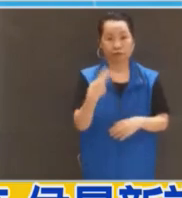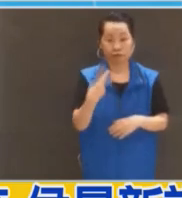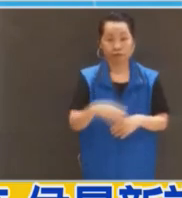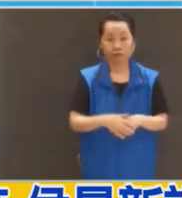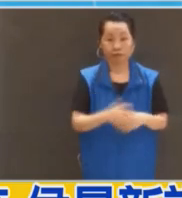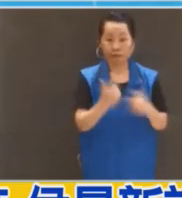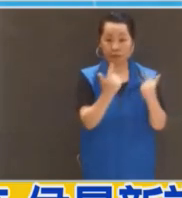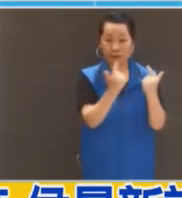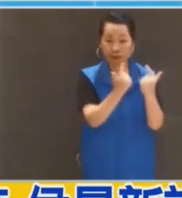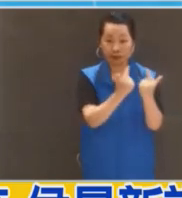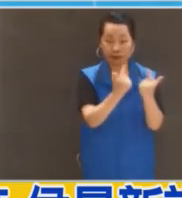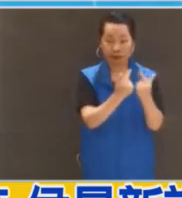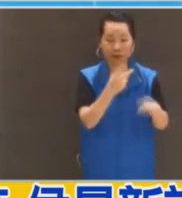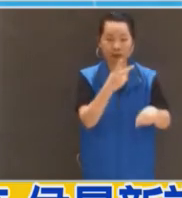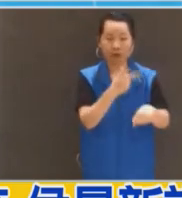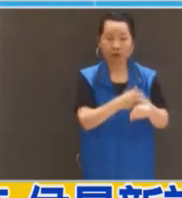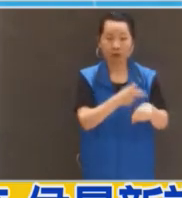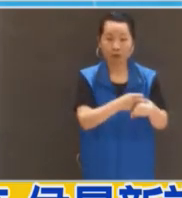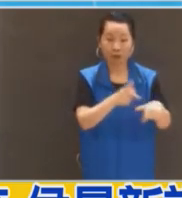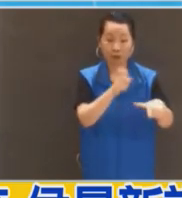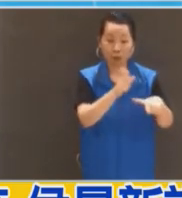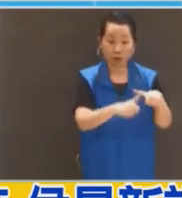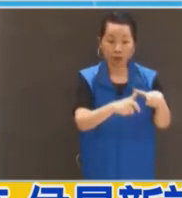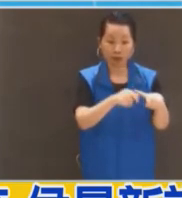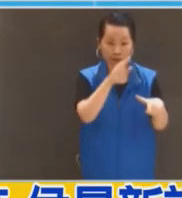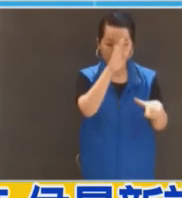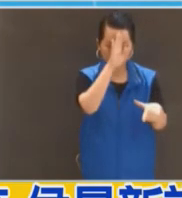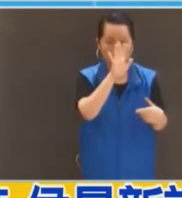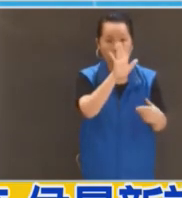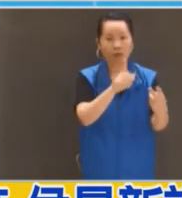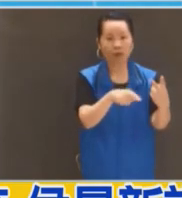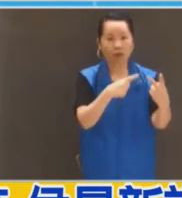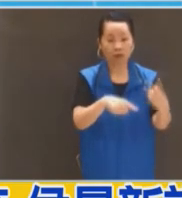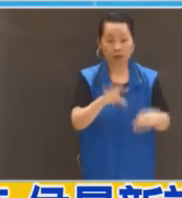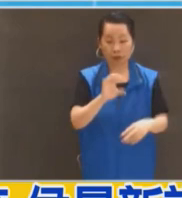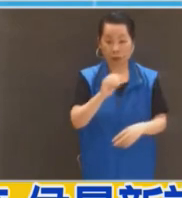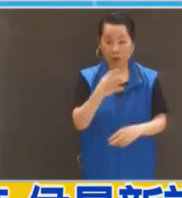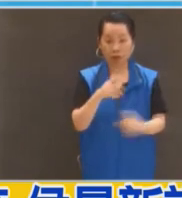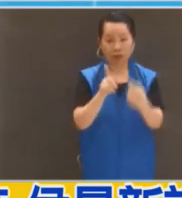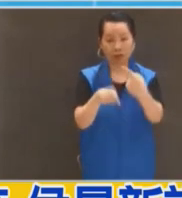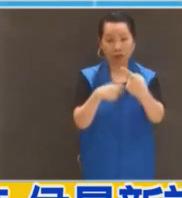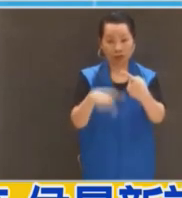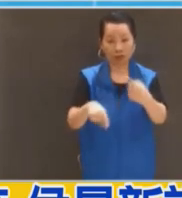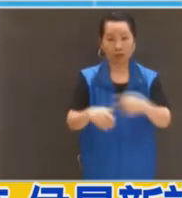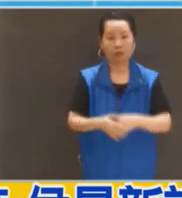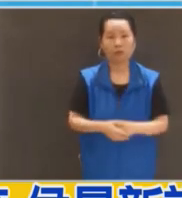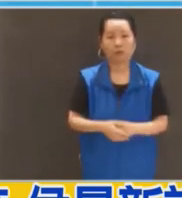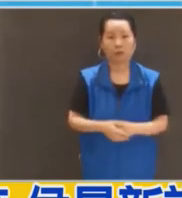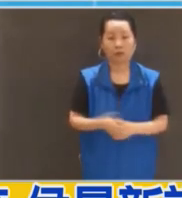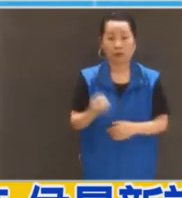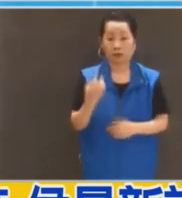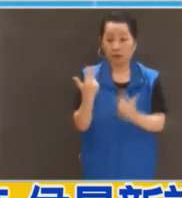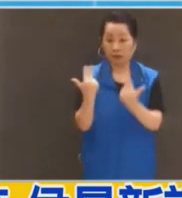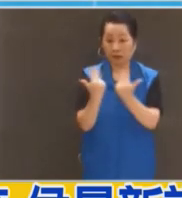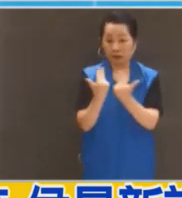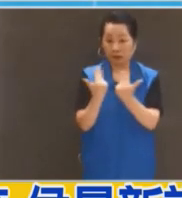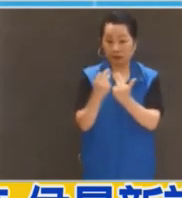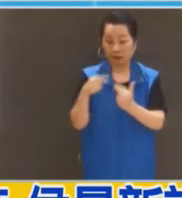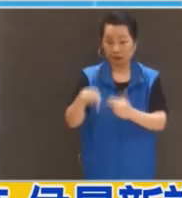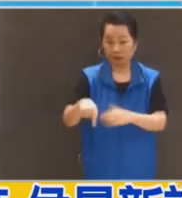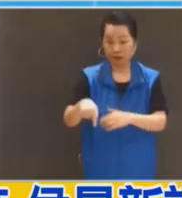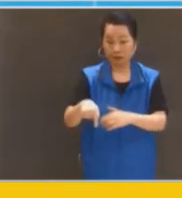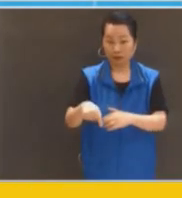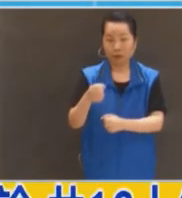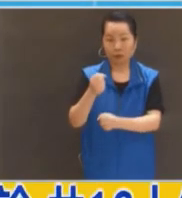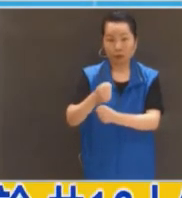北有个科技公司里面有2人，另外万华有1人。那新北市自己有本身